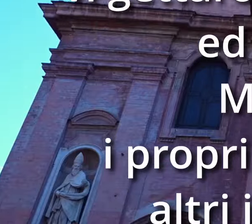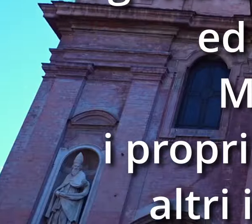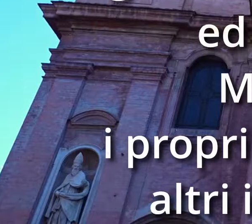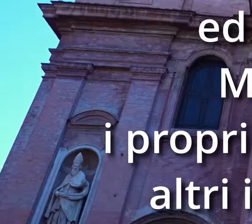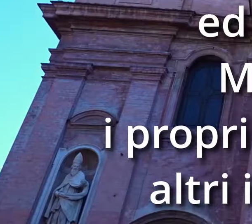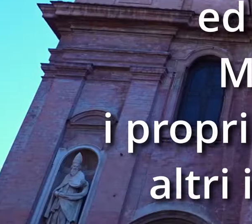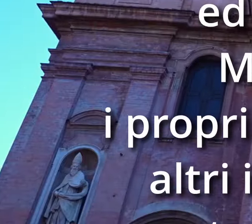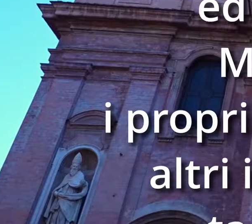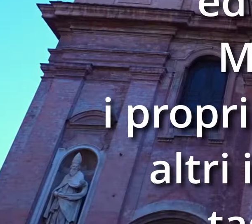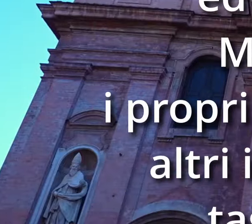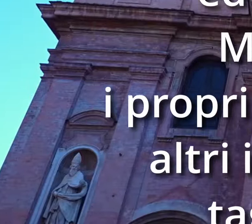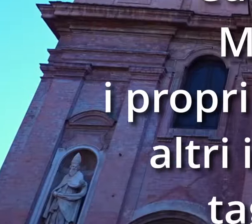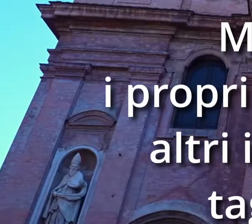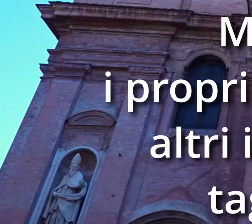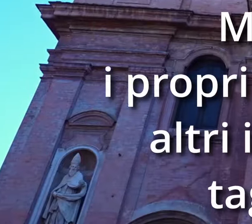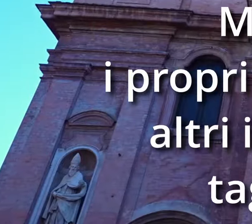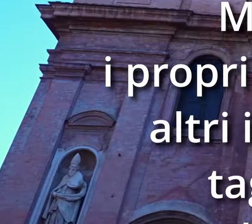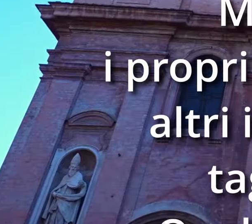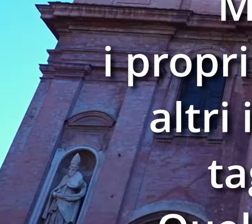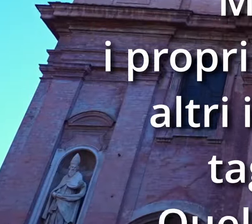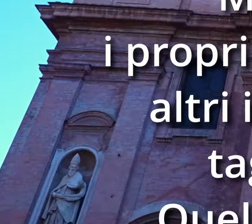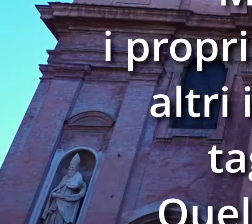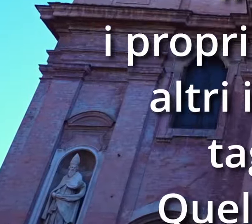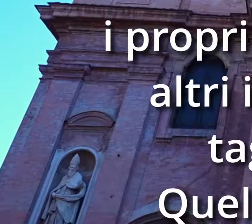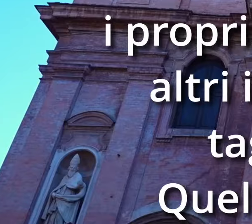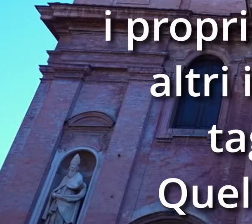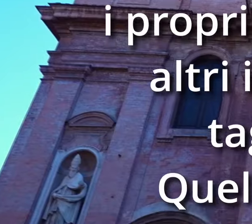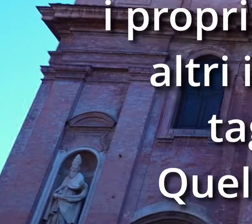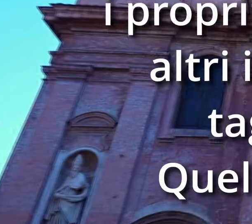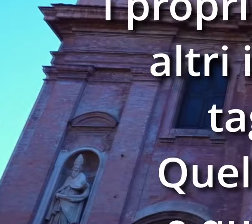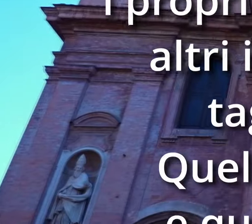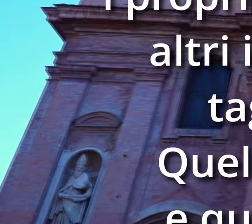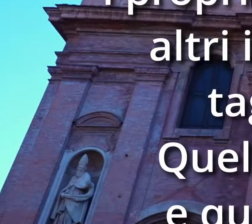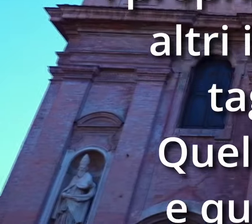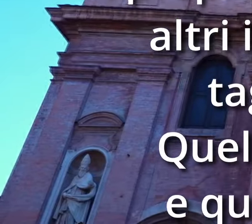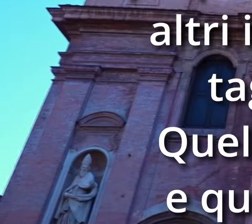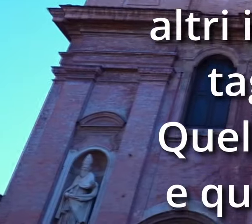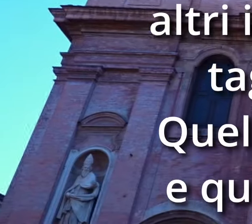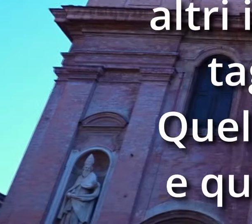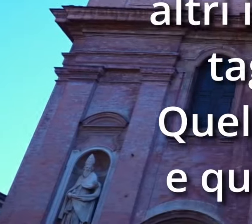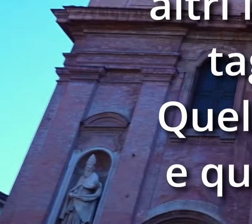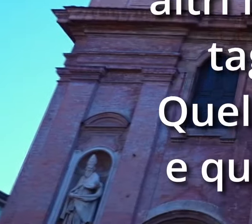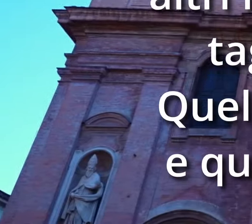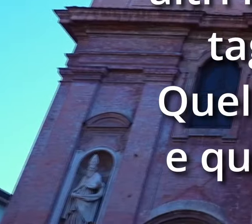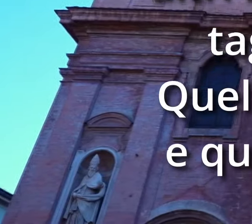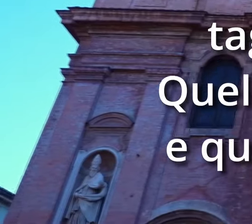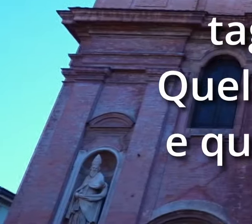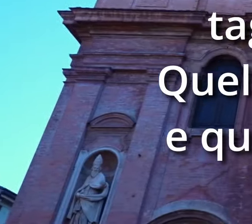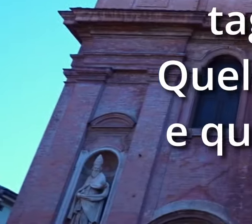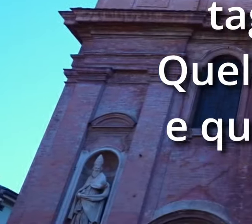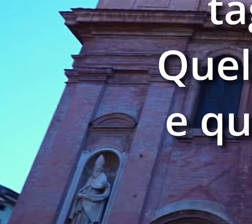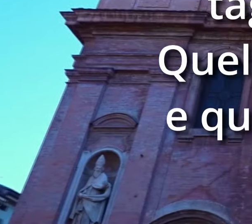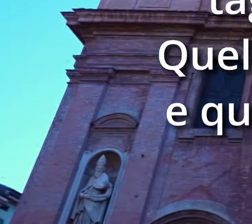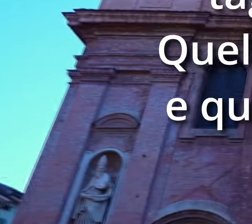sopra i loro mantelli ed egli vi salì sopra molti stendevano i propri mantelli